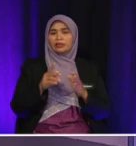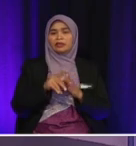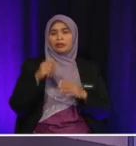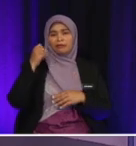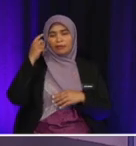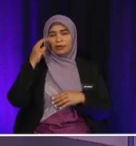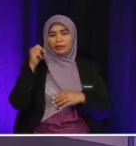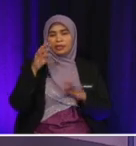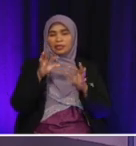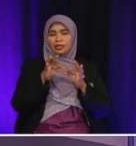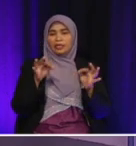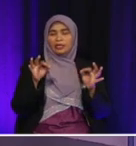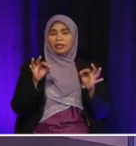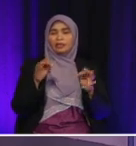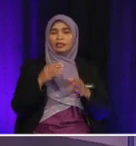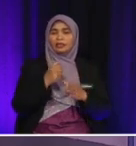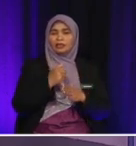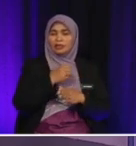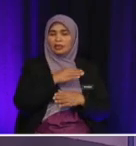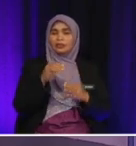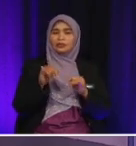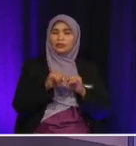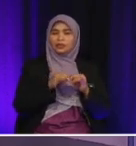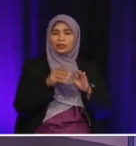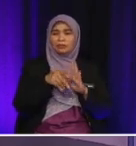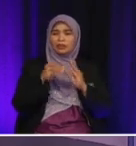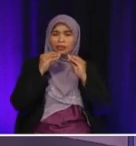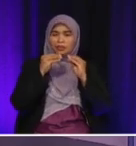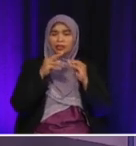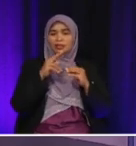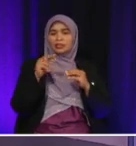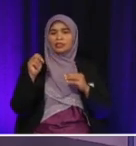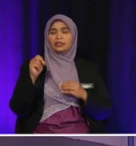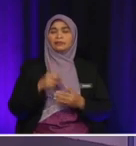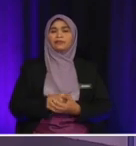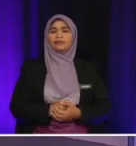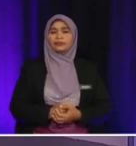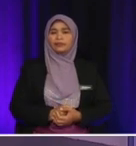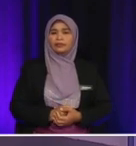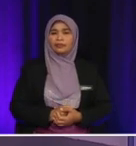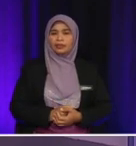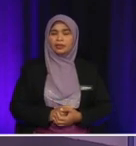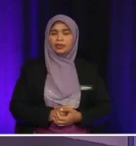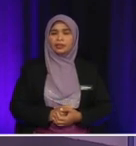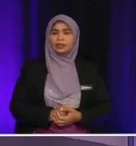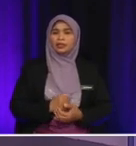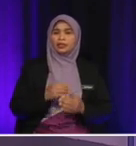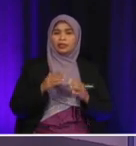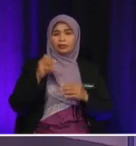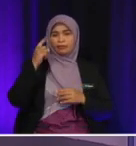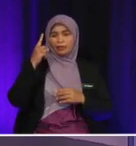juga pengajaran ataupun pengajaran ayat dan hadis kefahaman di sini ialah intipati intipati